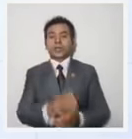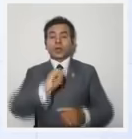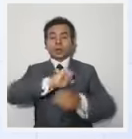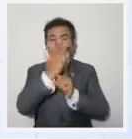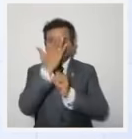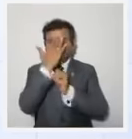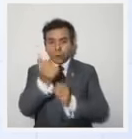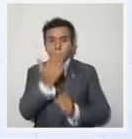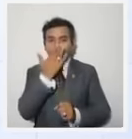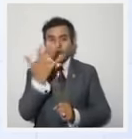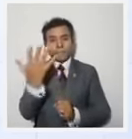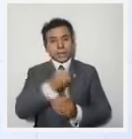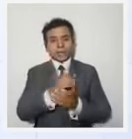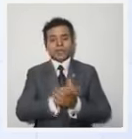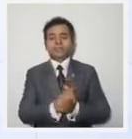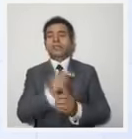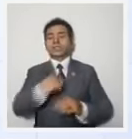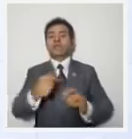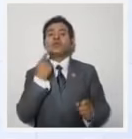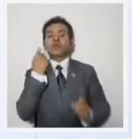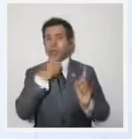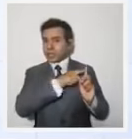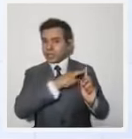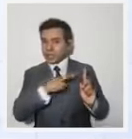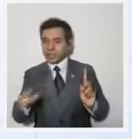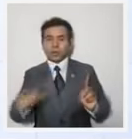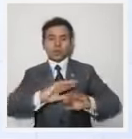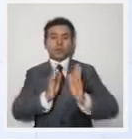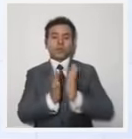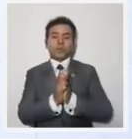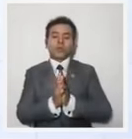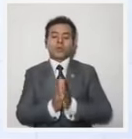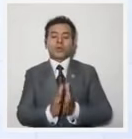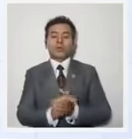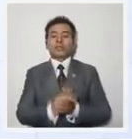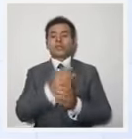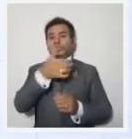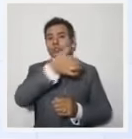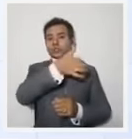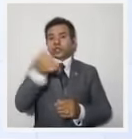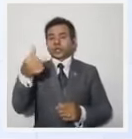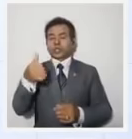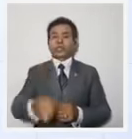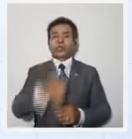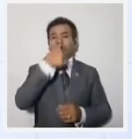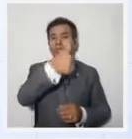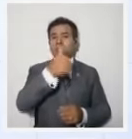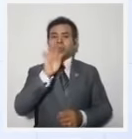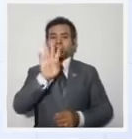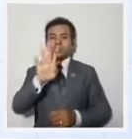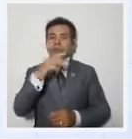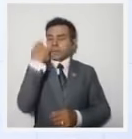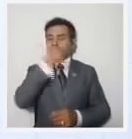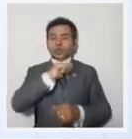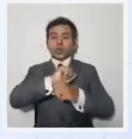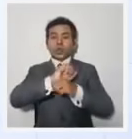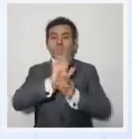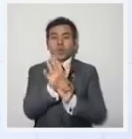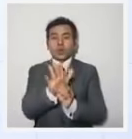৫৪৬৫ এবং এই নমুনা সংগ্রহ করে আমরা শনাক্ত করতে পেরেছি, শনাক্ত হয়েছে রোগী